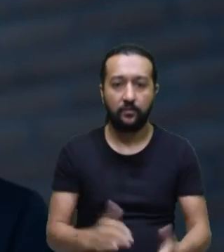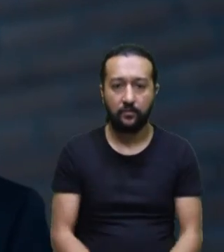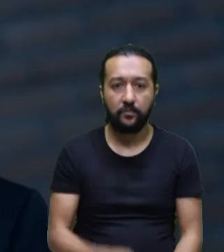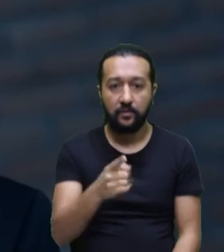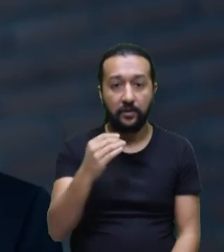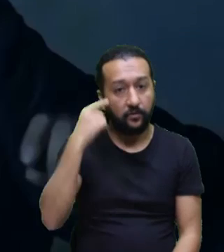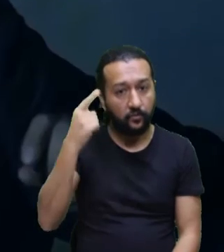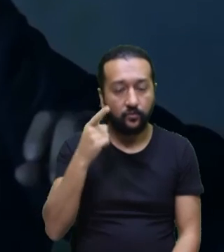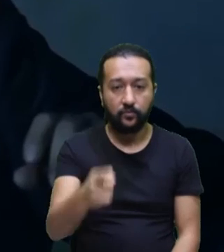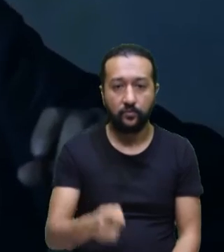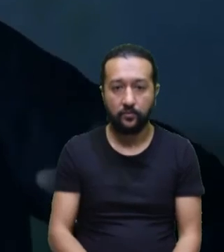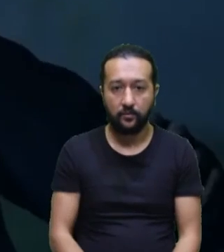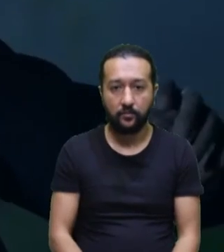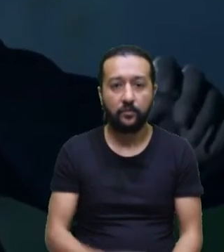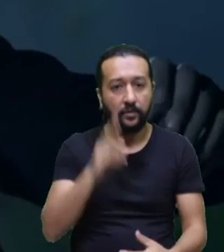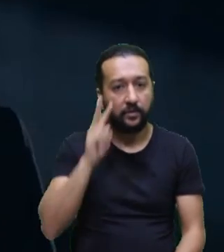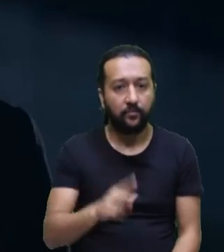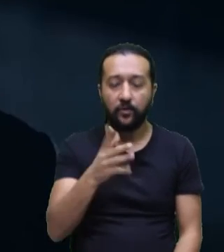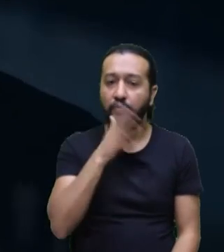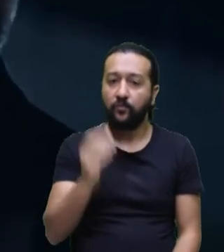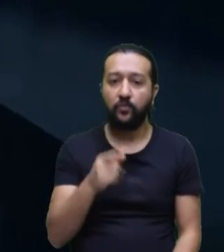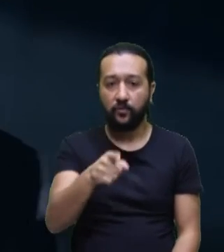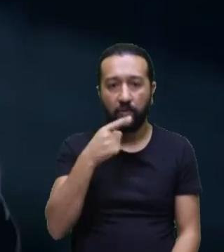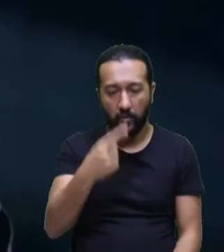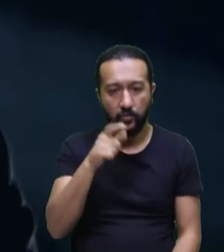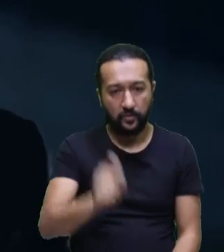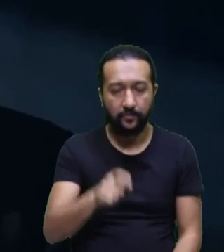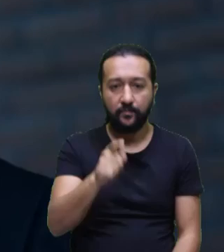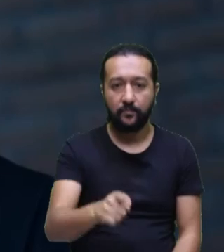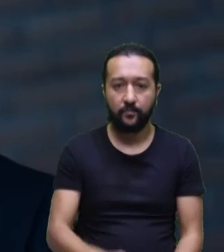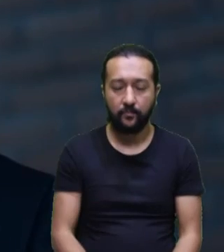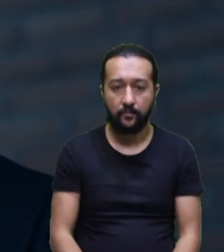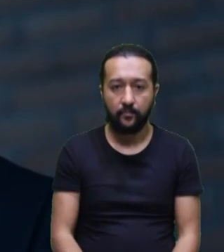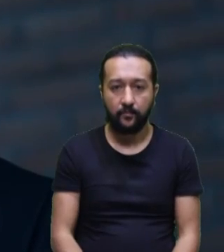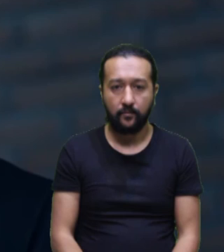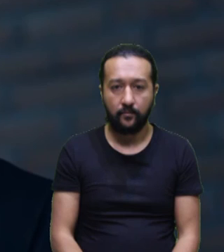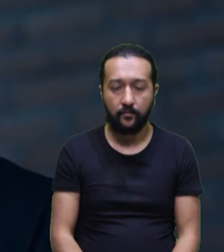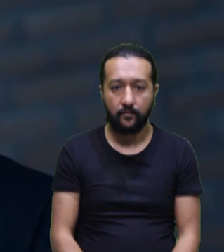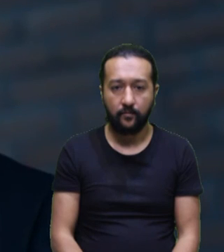Hayır. İyi düşün. Yemin ederim bilmiyorum. Konuş lan.